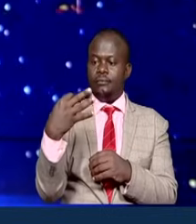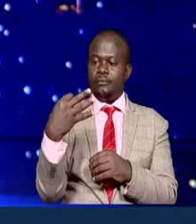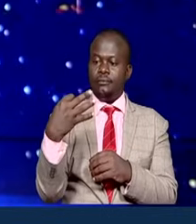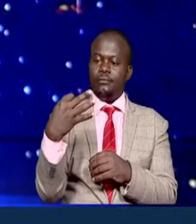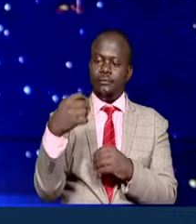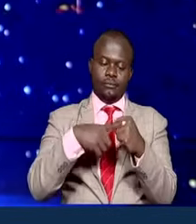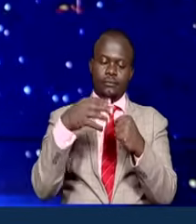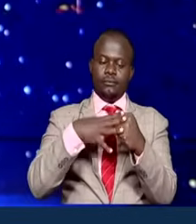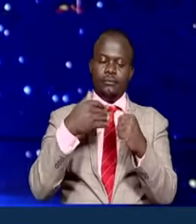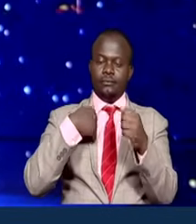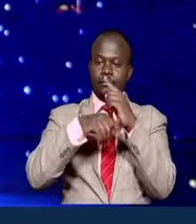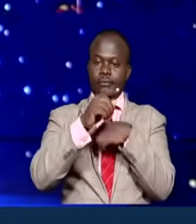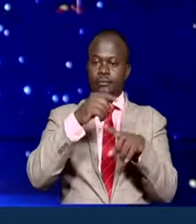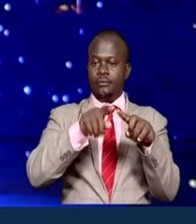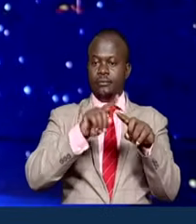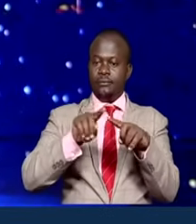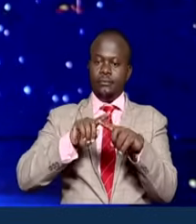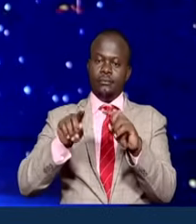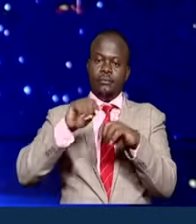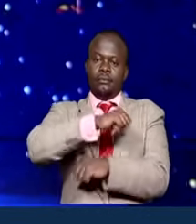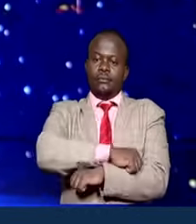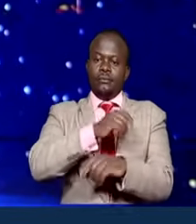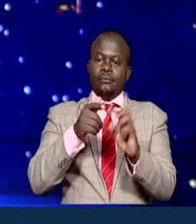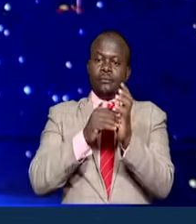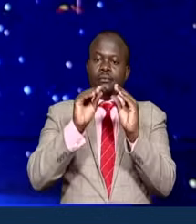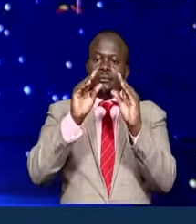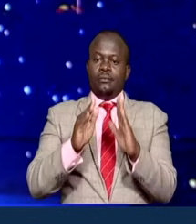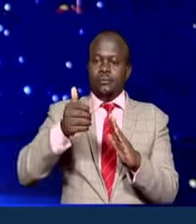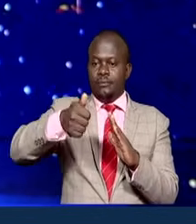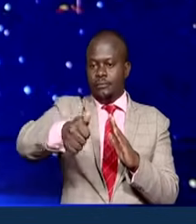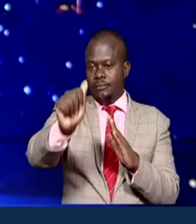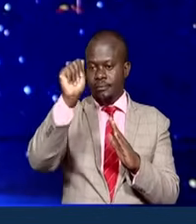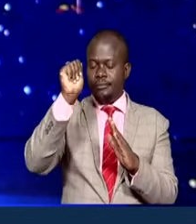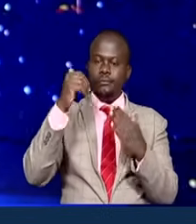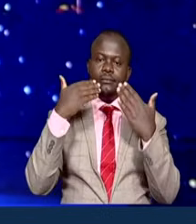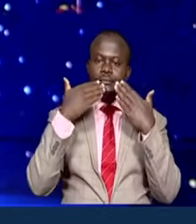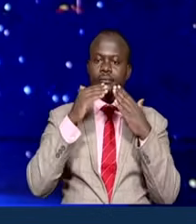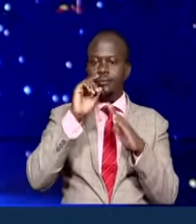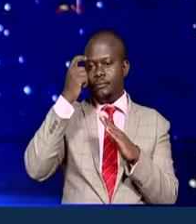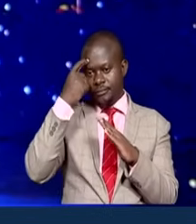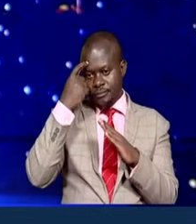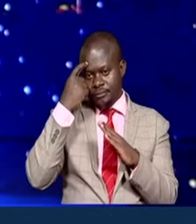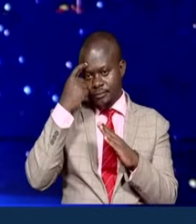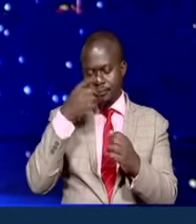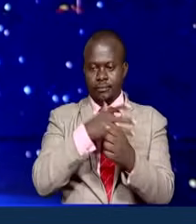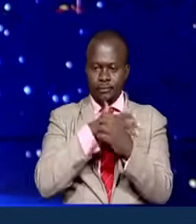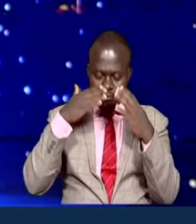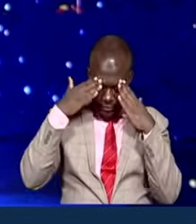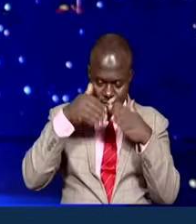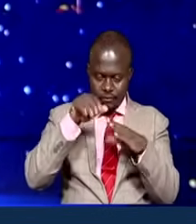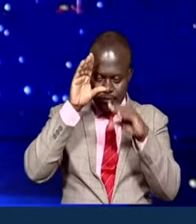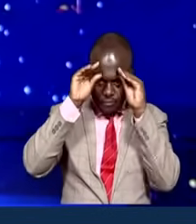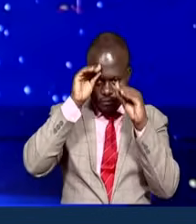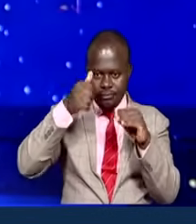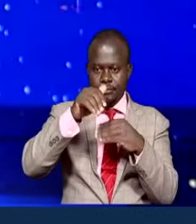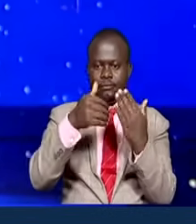569 bafite ubumuga butandukanye. Abanyeshuri ndetse n'abarimu babo bashimira Leta imbaraga ishyira mu myigire yabo ndetse no